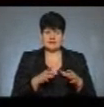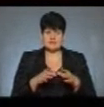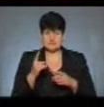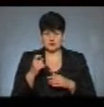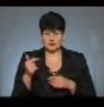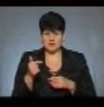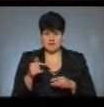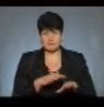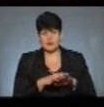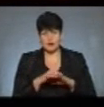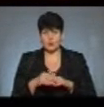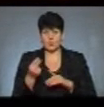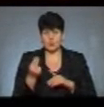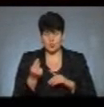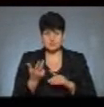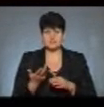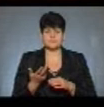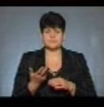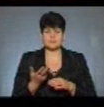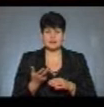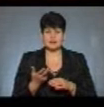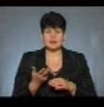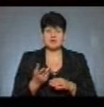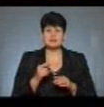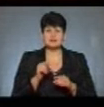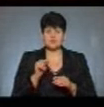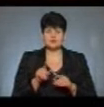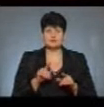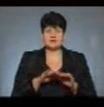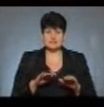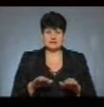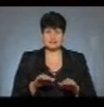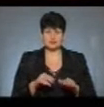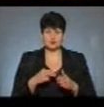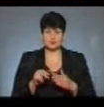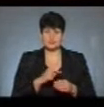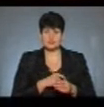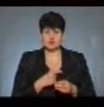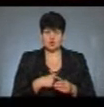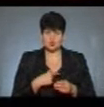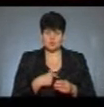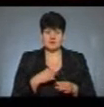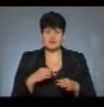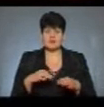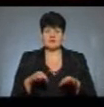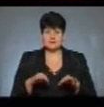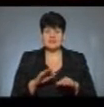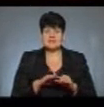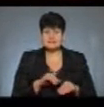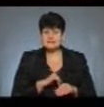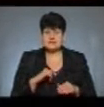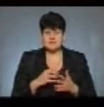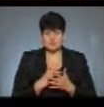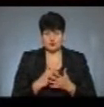гривень, чи перерахують гроші на відповідний рахунок, долучаються до того, щоб діти придбали собі автомобіль. Діти заробляють самі на свій